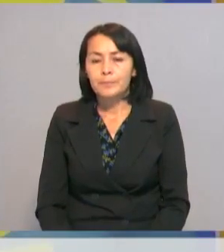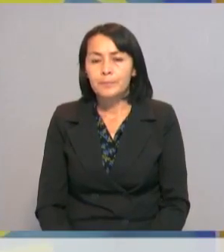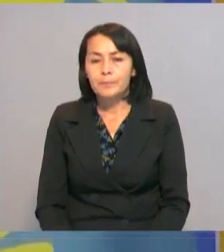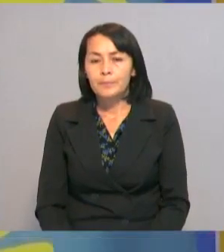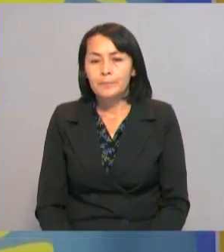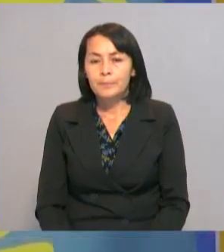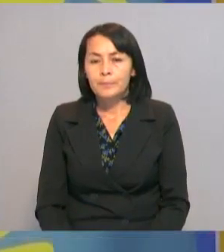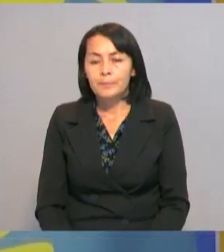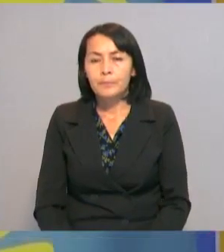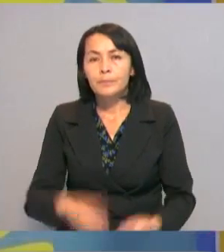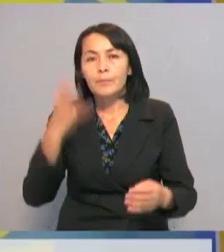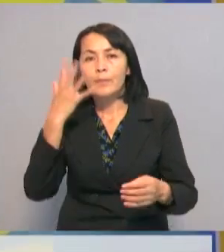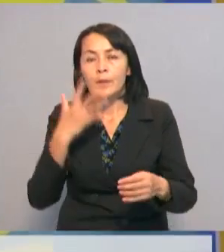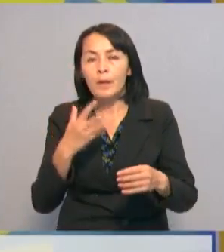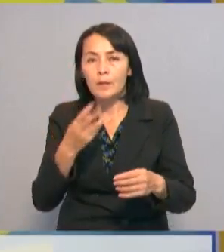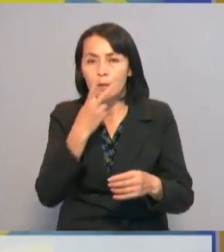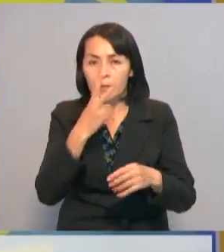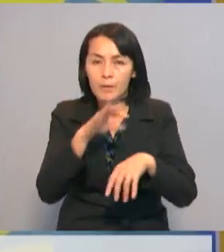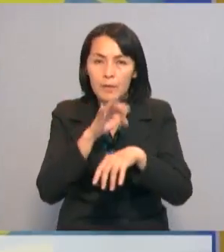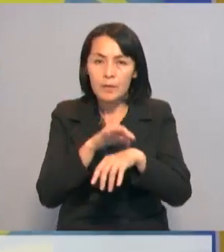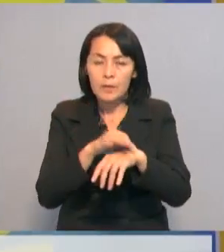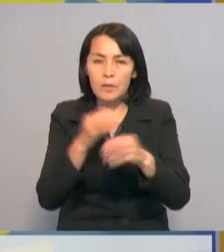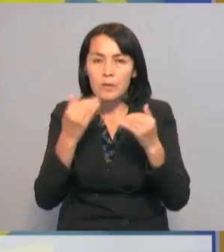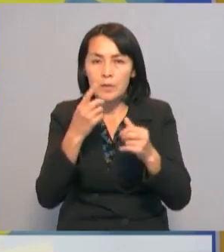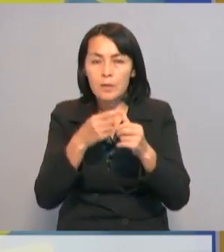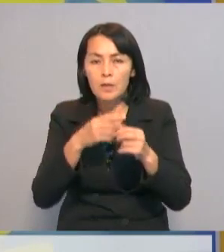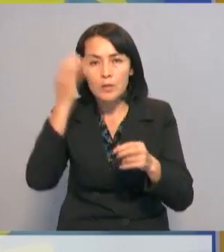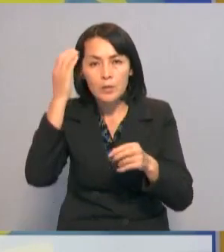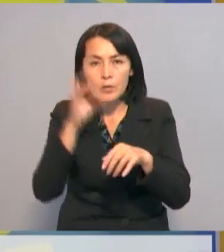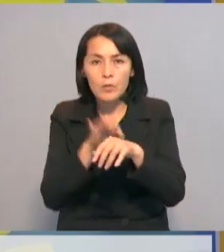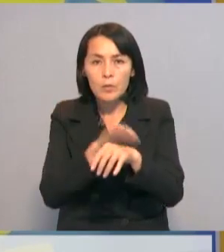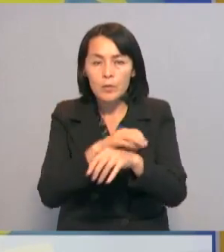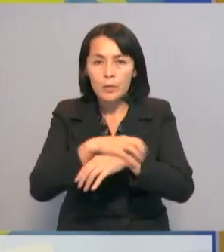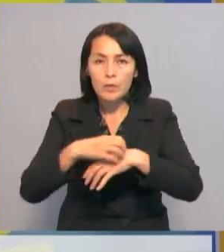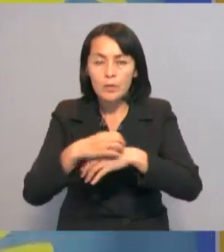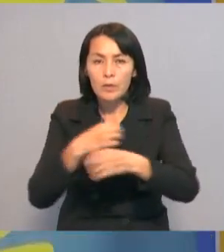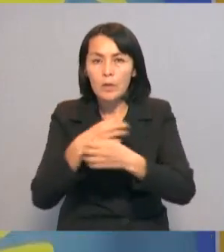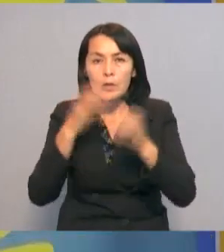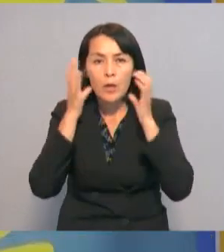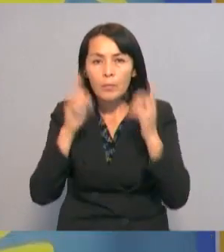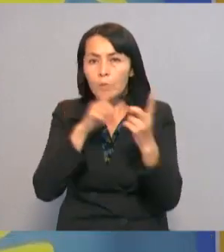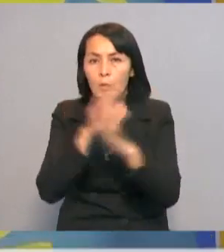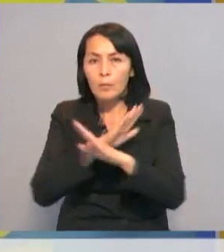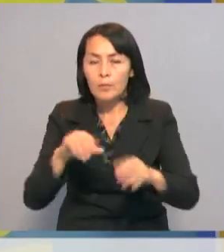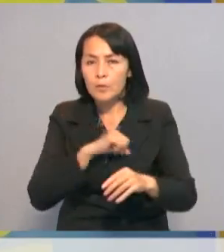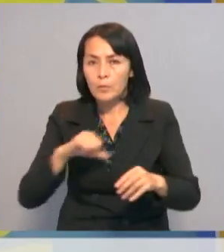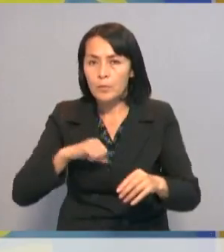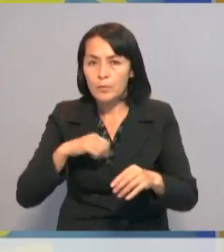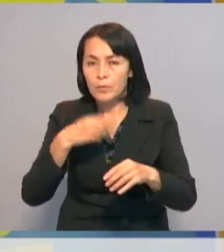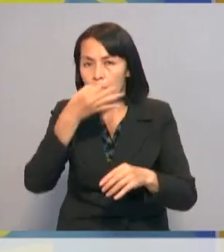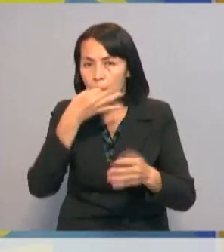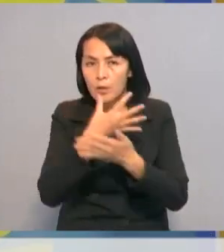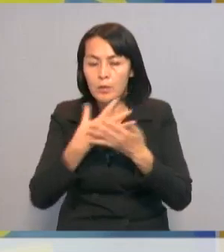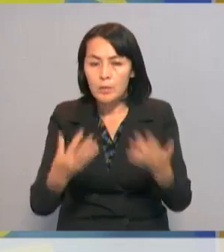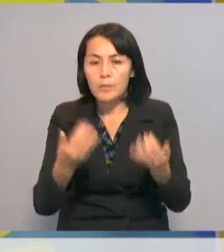специалисты когда появляется рана на коже большинство из нас называют её чёрной раной и идут к лекаря или самостоятельно выдавливают затем эта